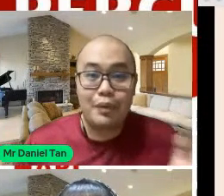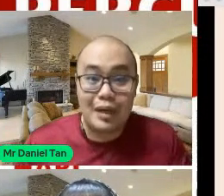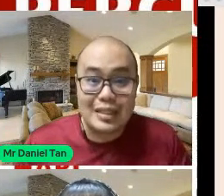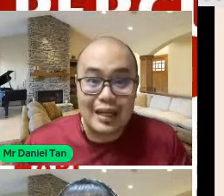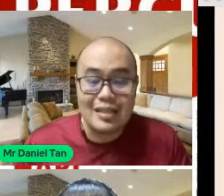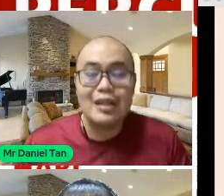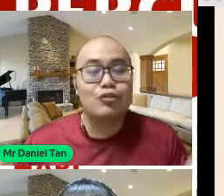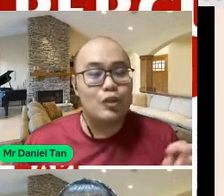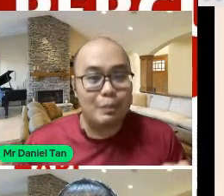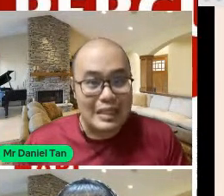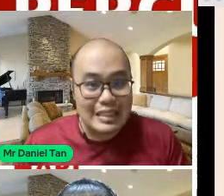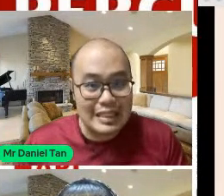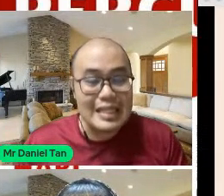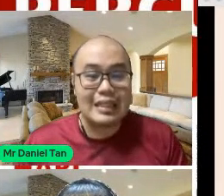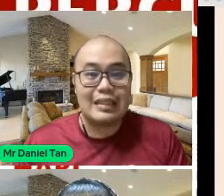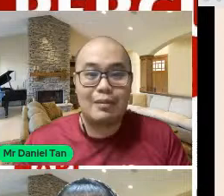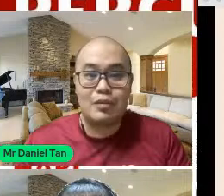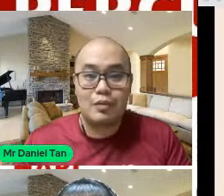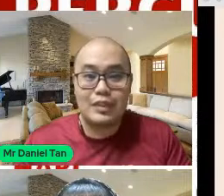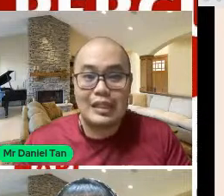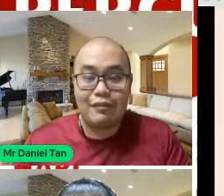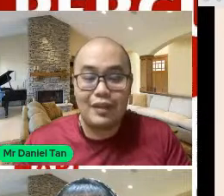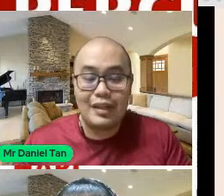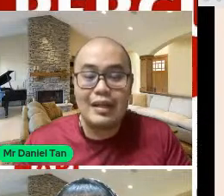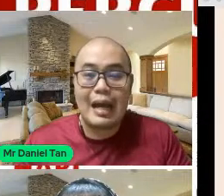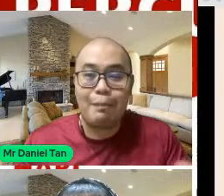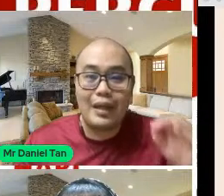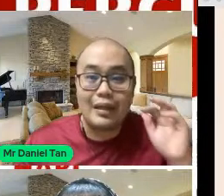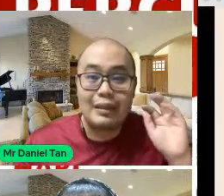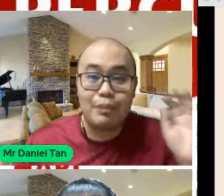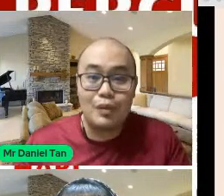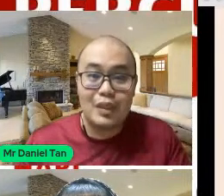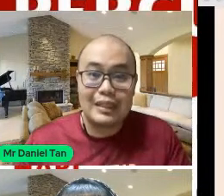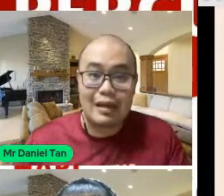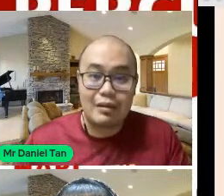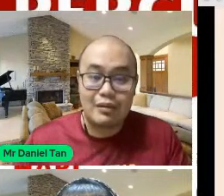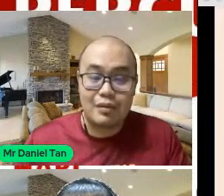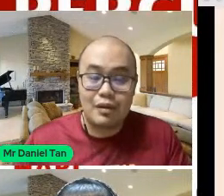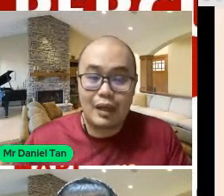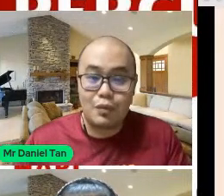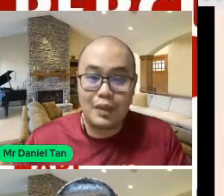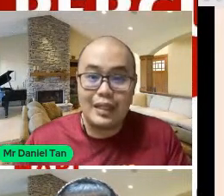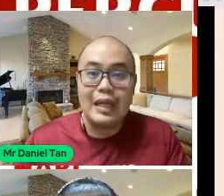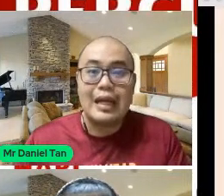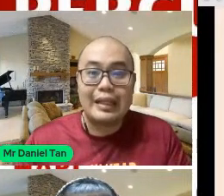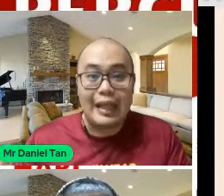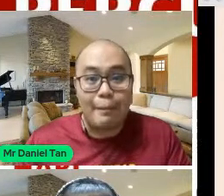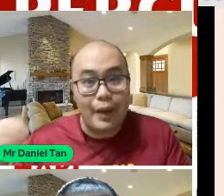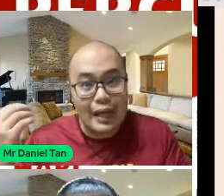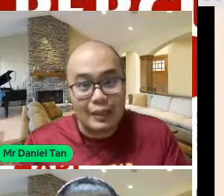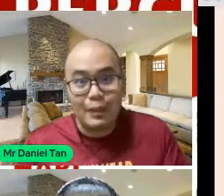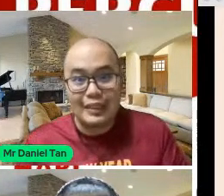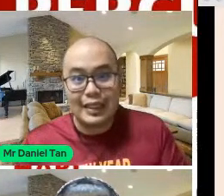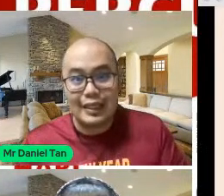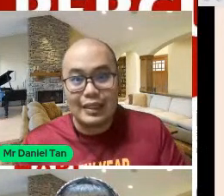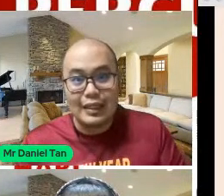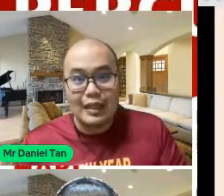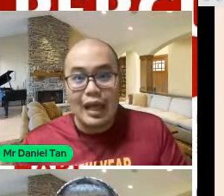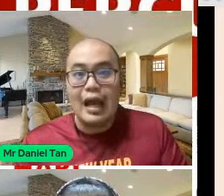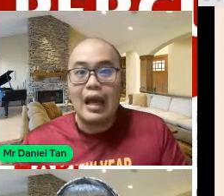kita sudah ada perancangan sudah pasti kita telah pikir apa yang perlu kita lakukan dan Apa